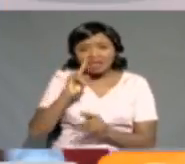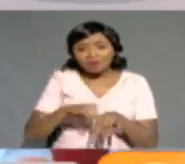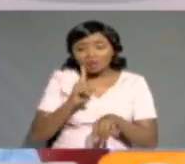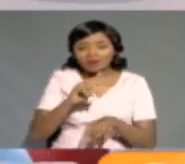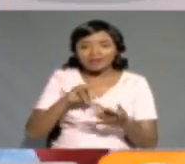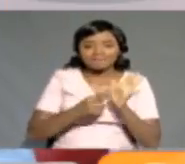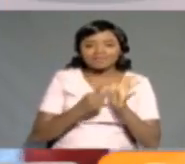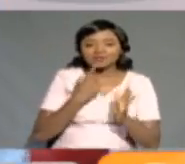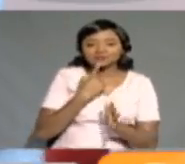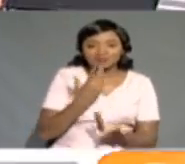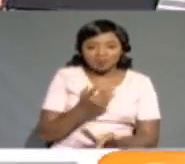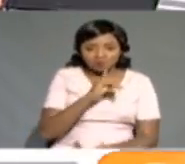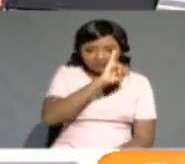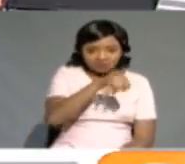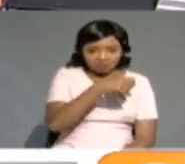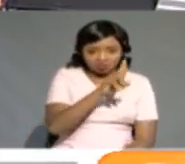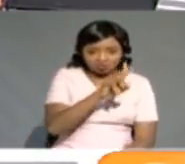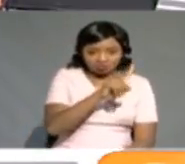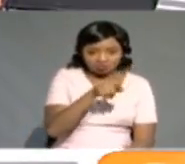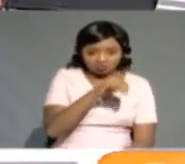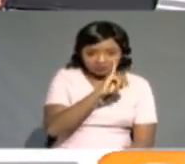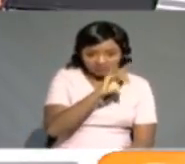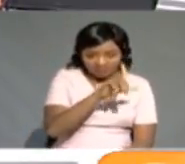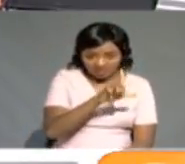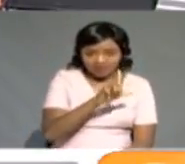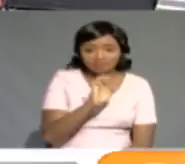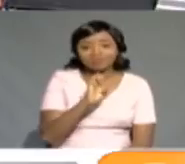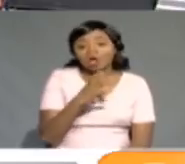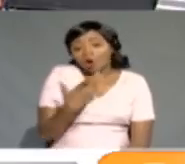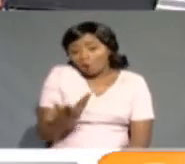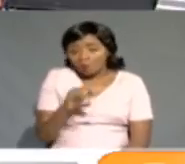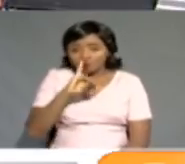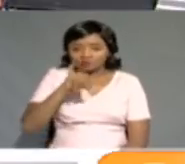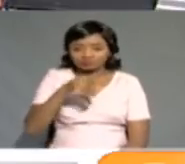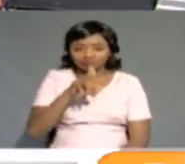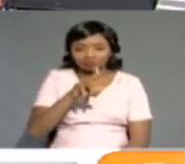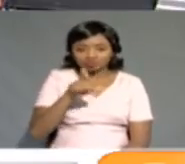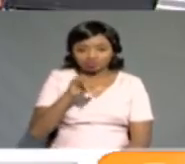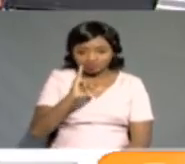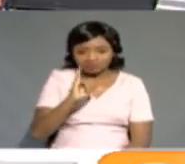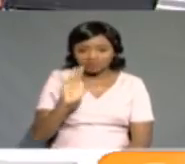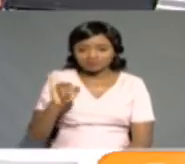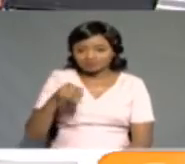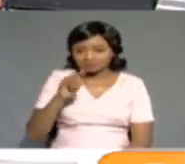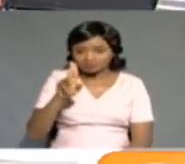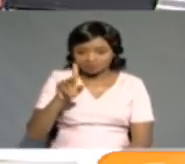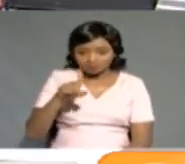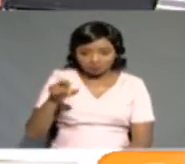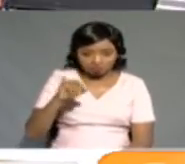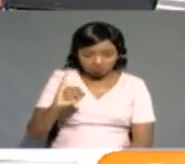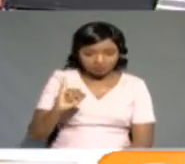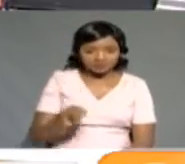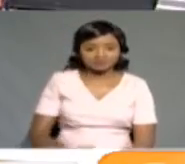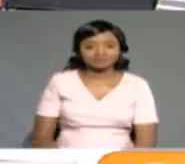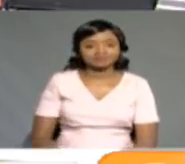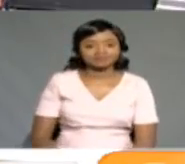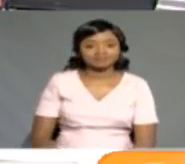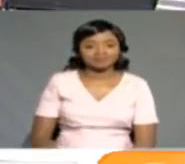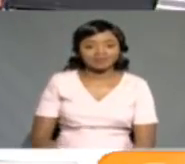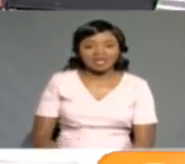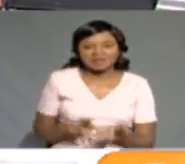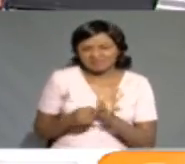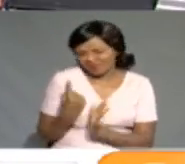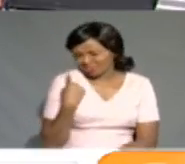juzile, jina moja, alafu juzi juzi. Ama hivi majuzi. Ndio maana sasa unasikia katika mazungumzo ya kawaida mtu anakuambia hivi